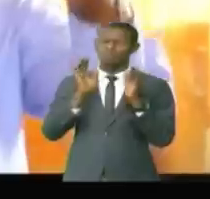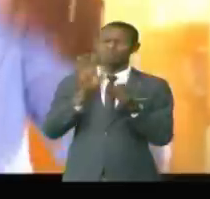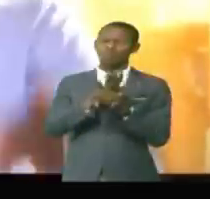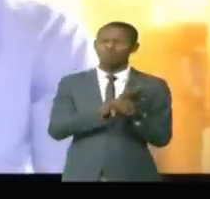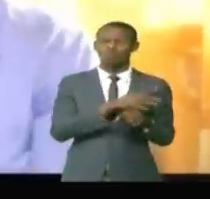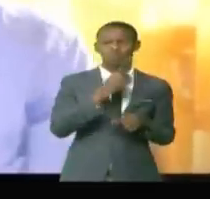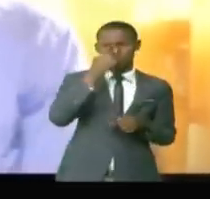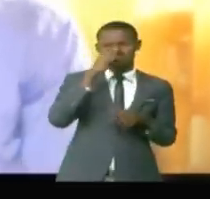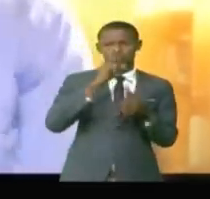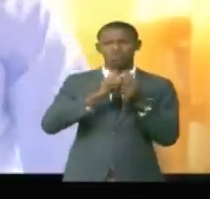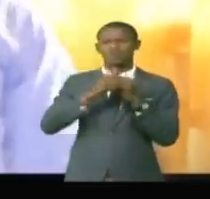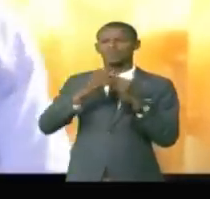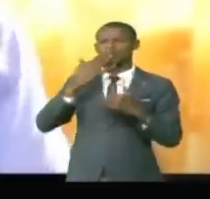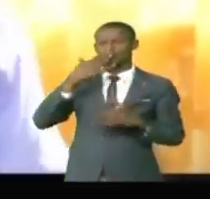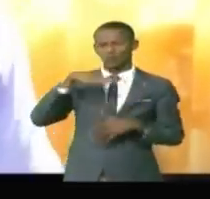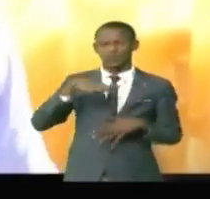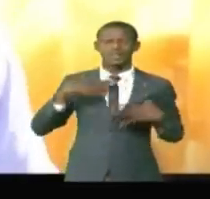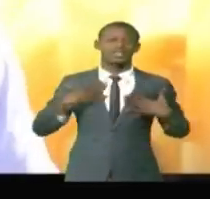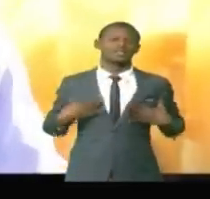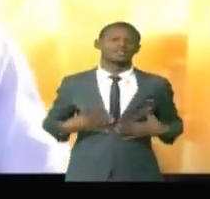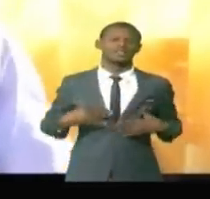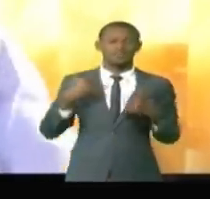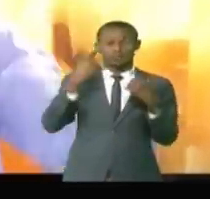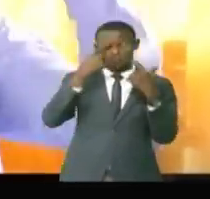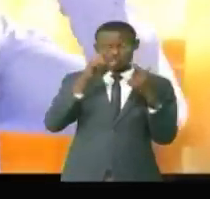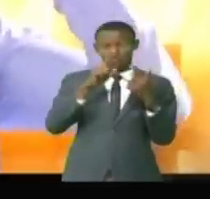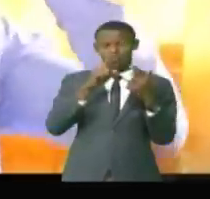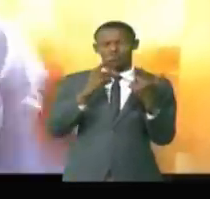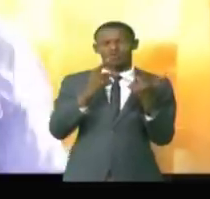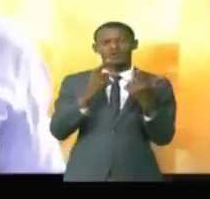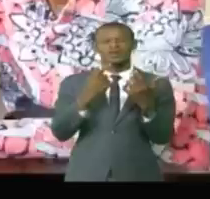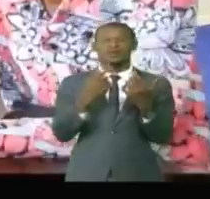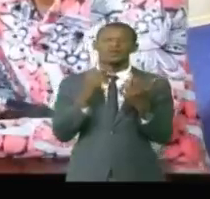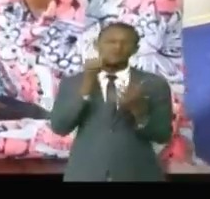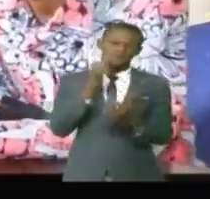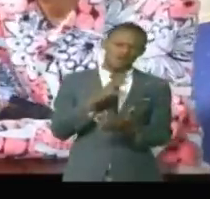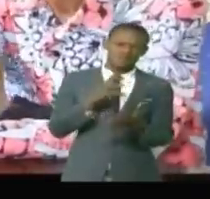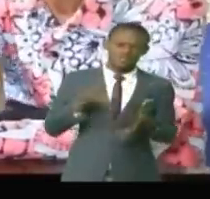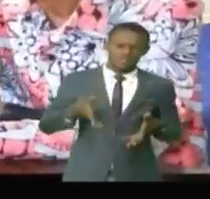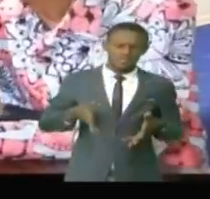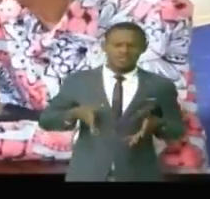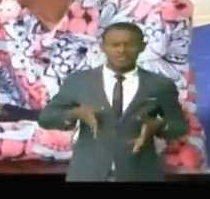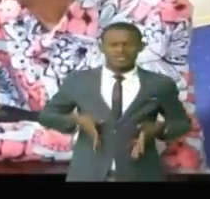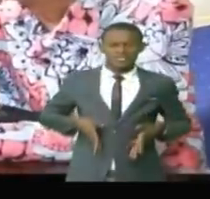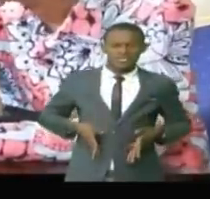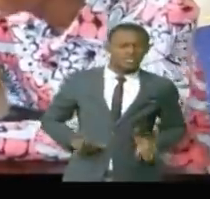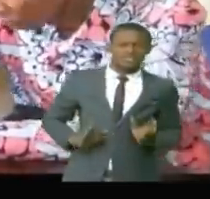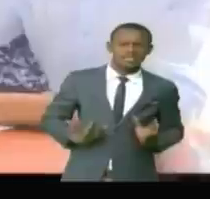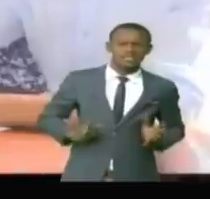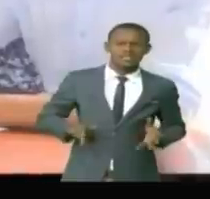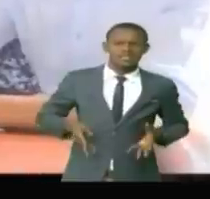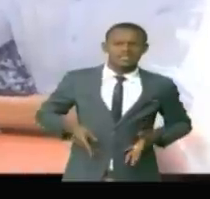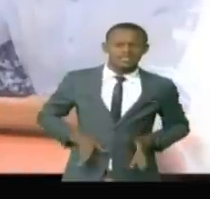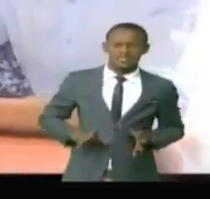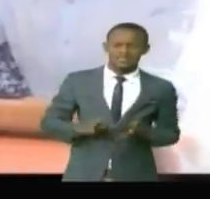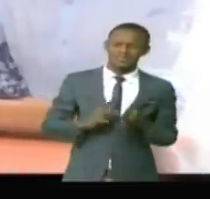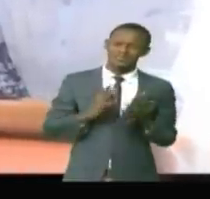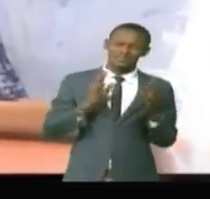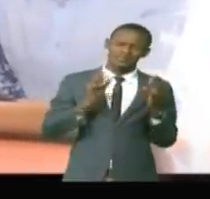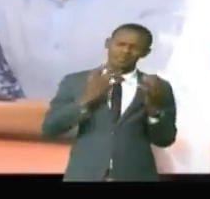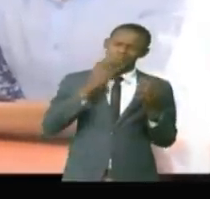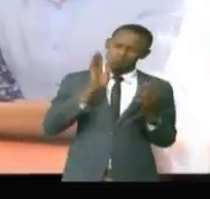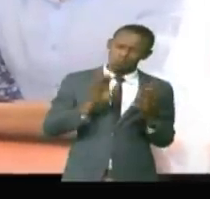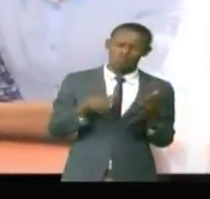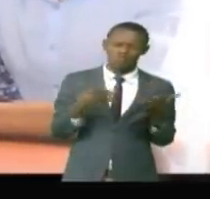des conséquences qui en découlent. L'on peut citer des grossesses non désirées et des avortements clandestins qui compromettent